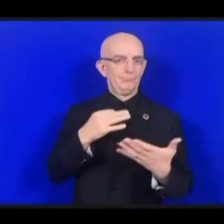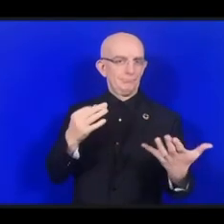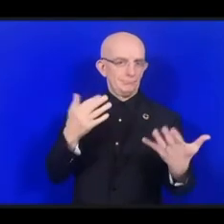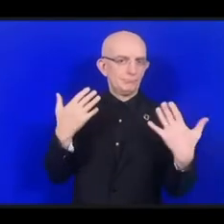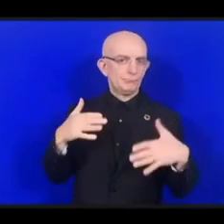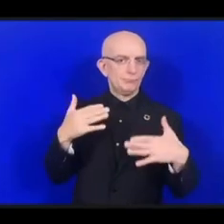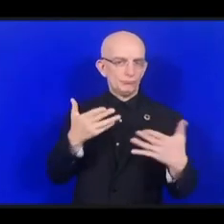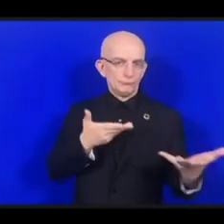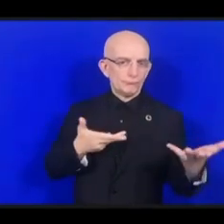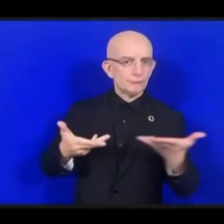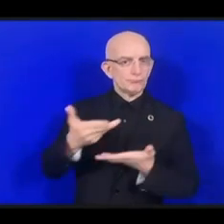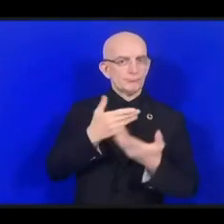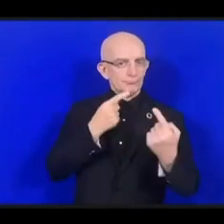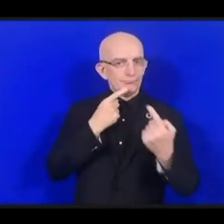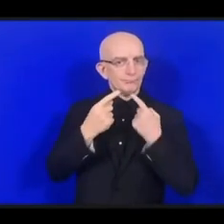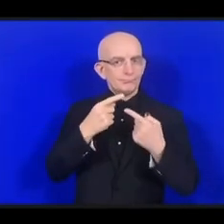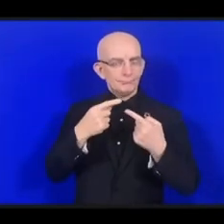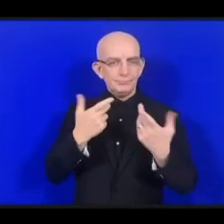副部长、